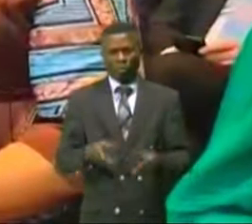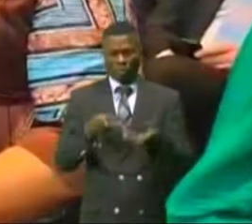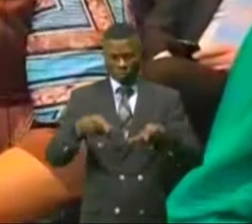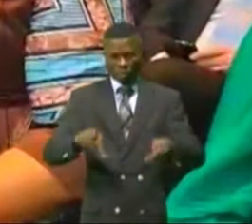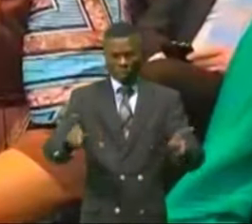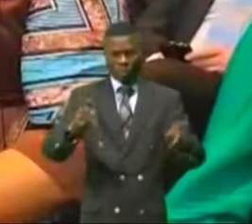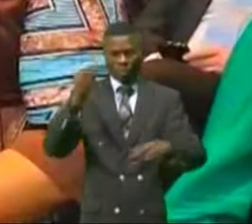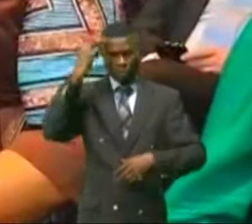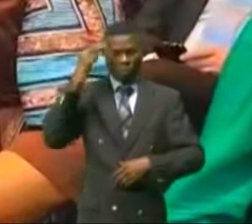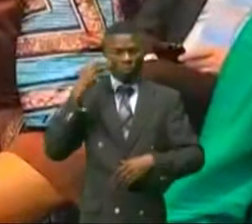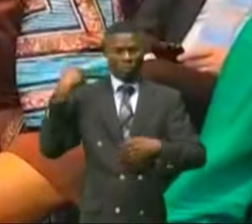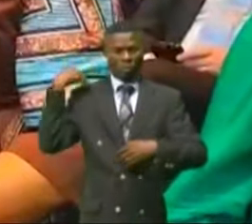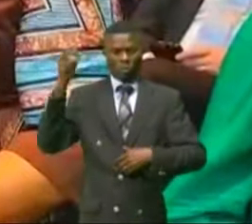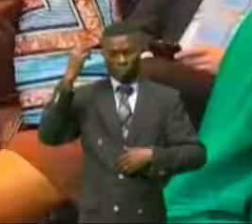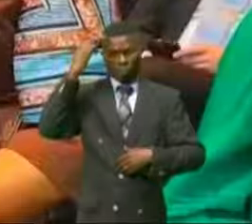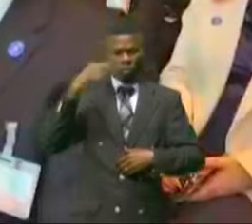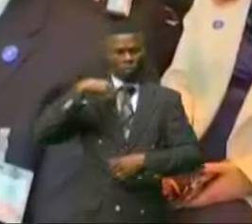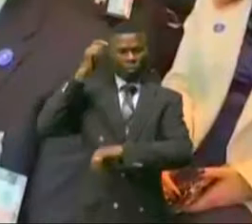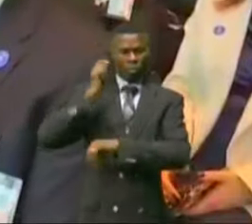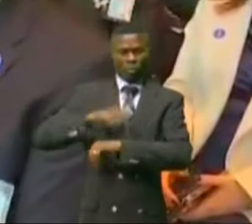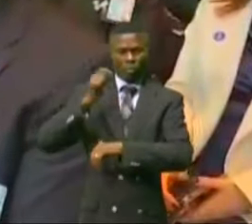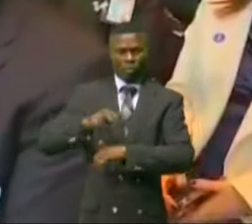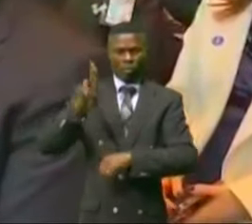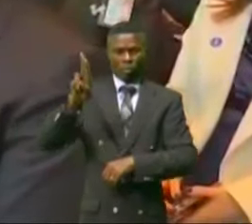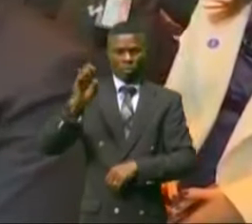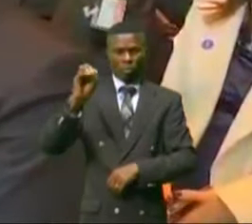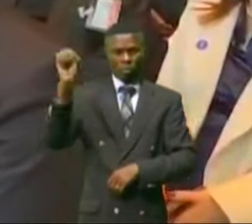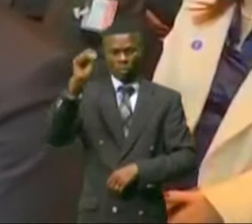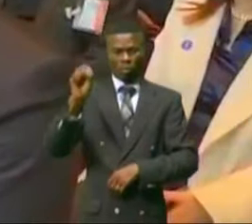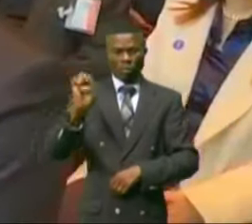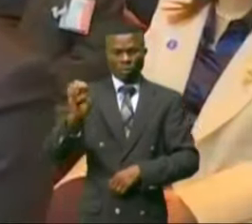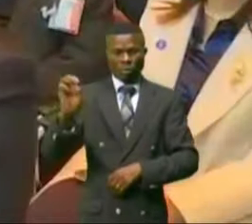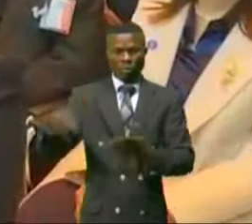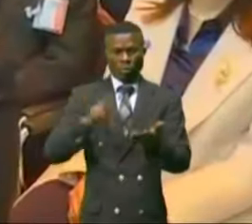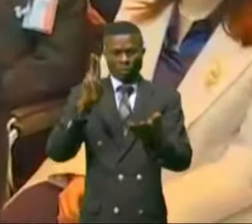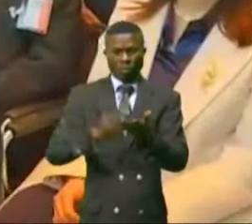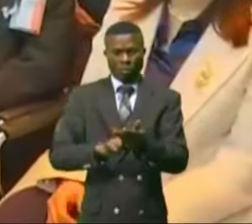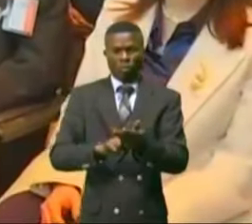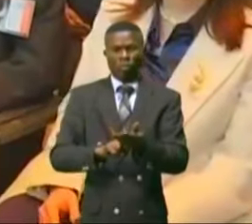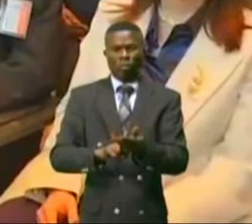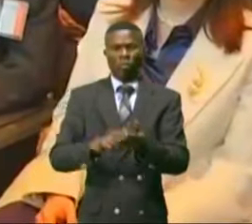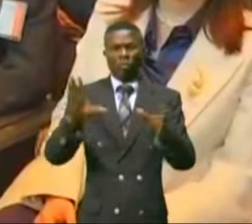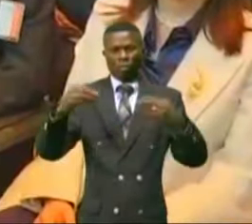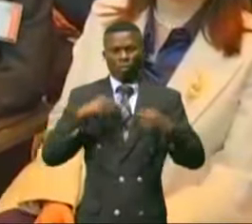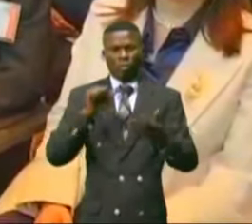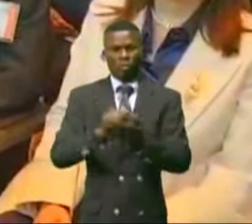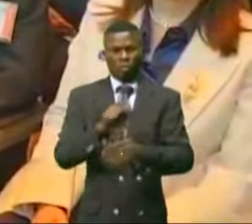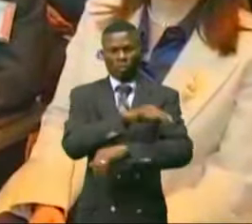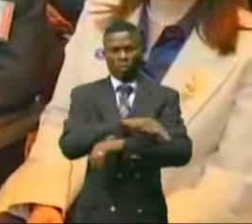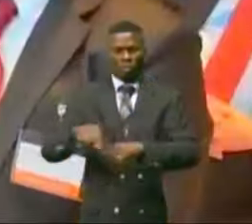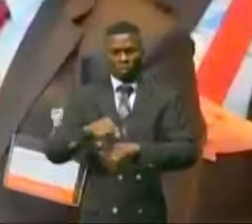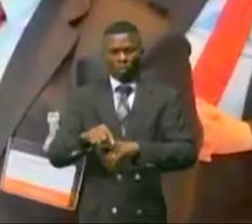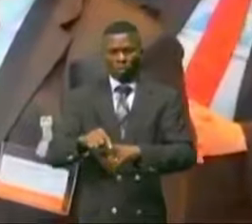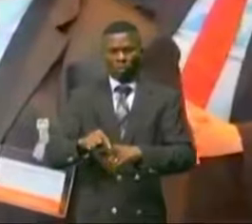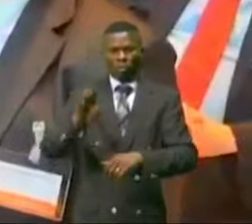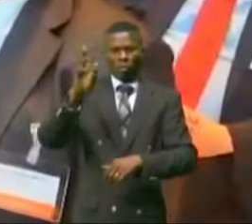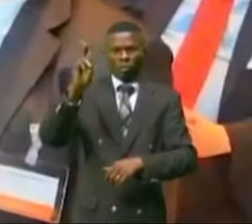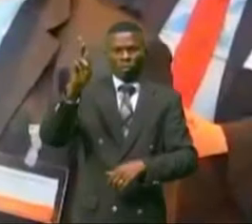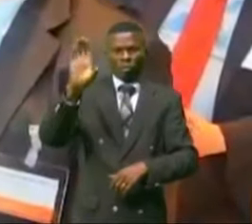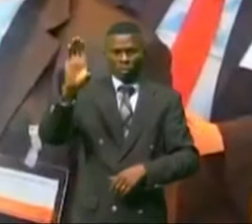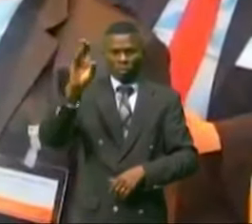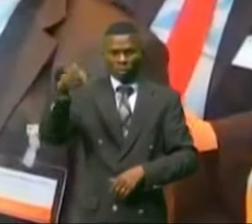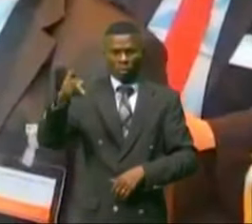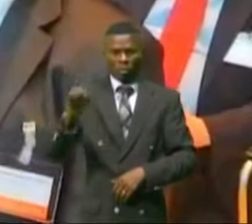biais de sa ministre d'État, ministre de la Justice, Rose Mutombo, a signé la dite convention au siège de la CPI à La Haye,